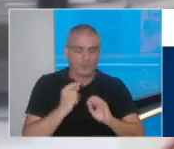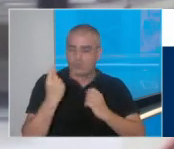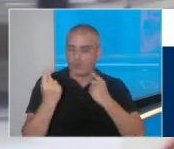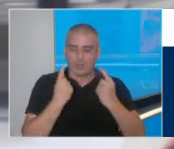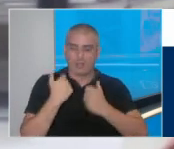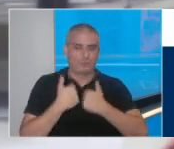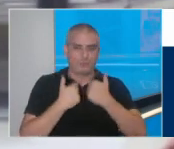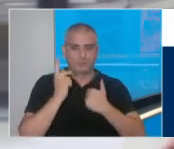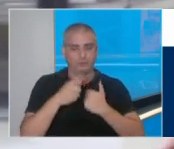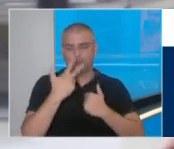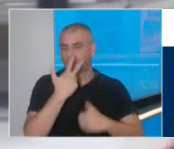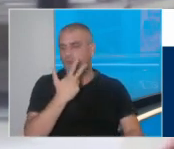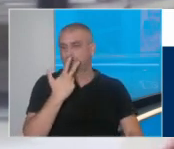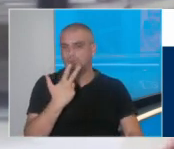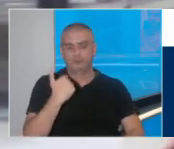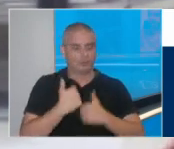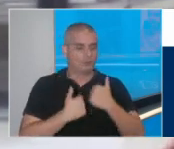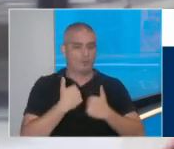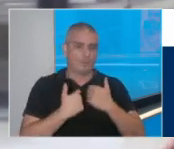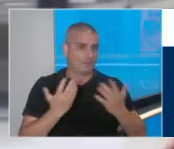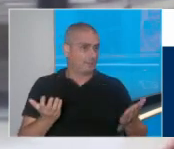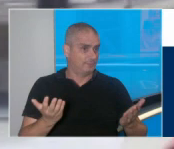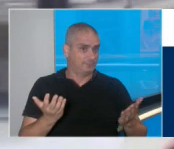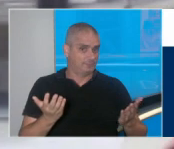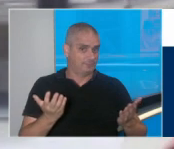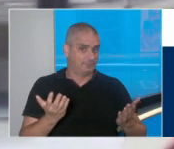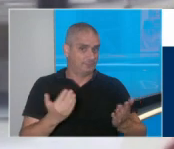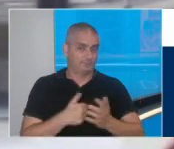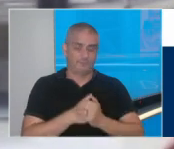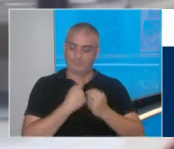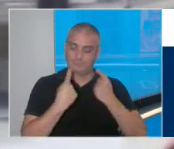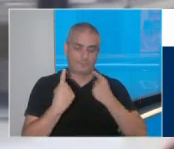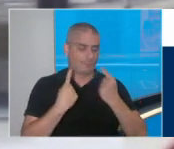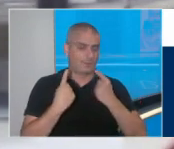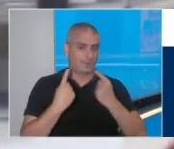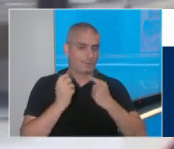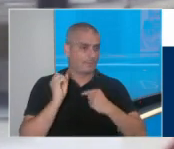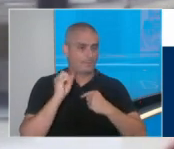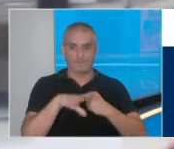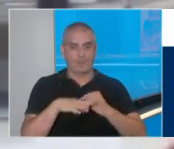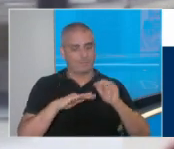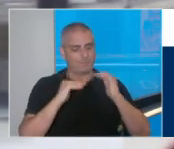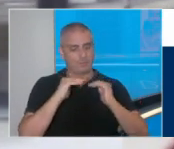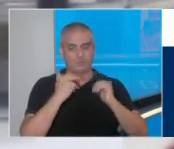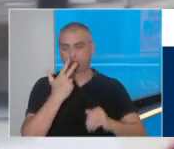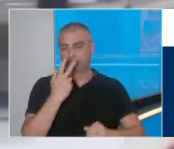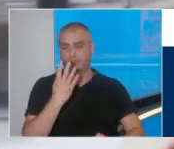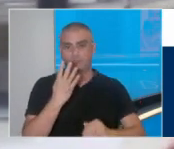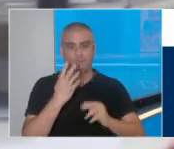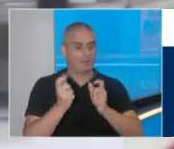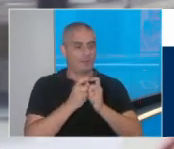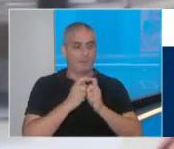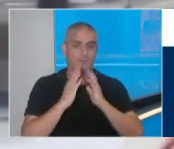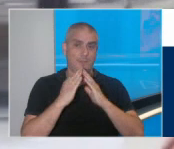אחד מהמועמדים, יש 33 מועמדים ומועמדות, כל אחד מהם מגיע לממוצע של 3-4 חוגי